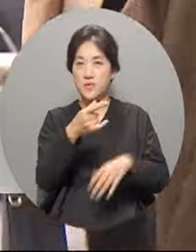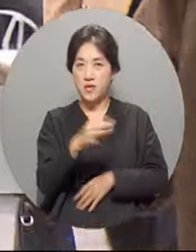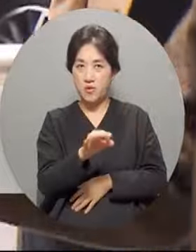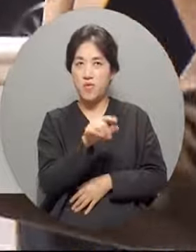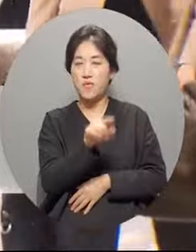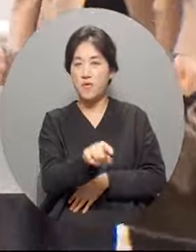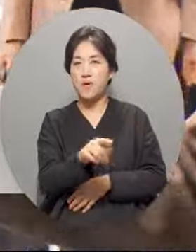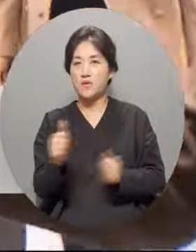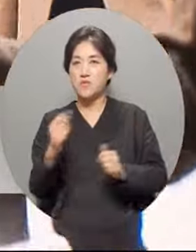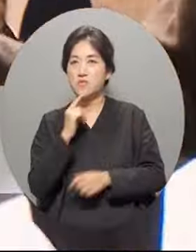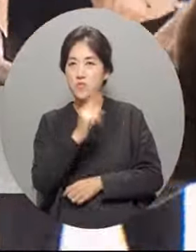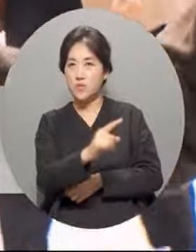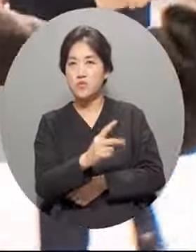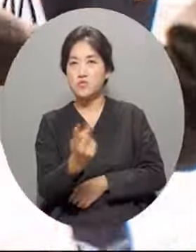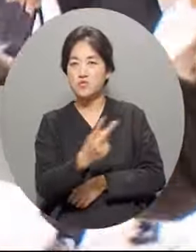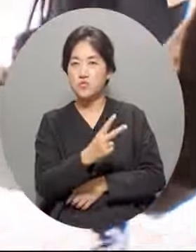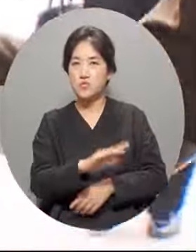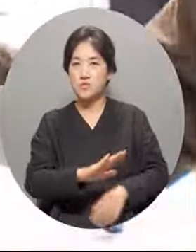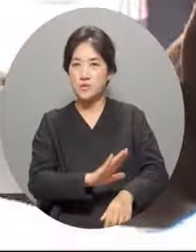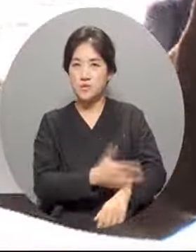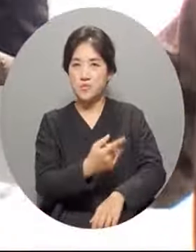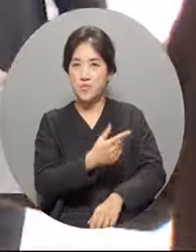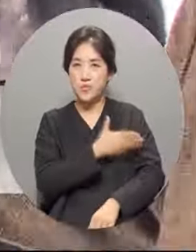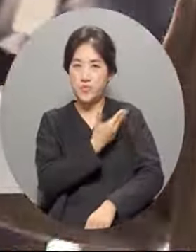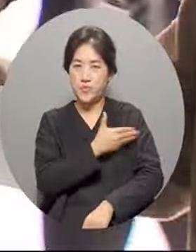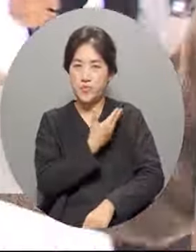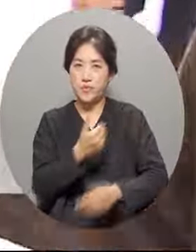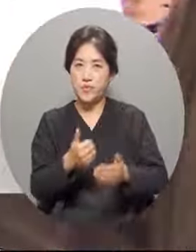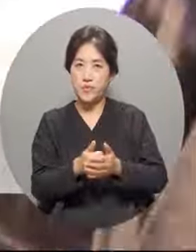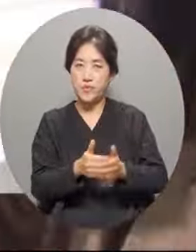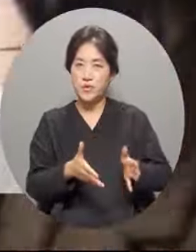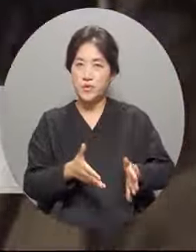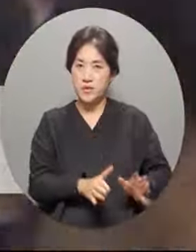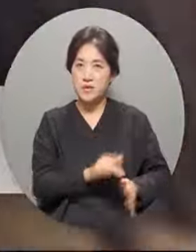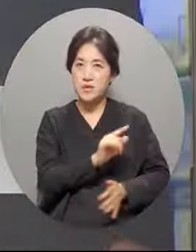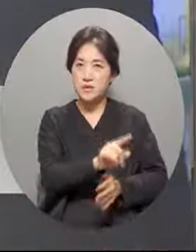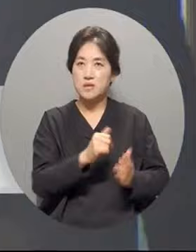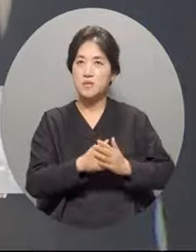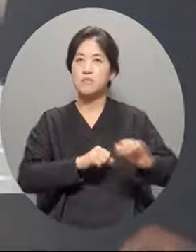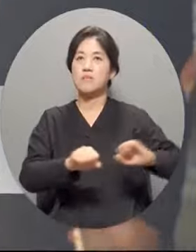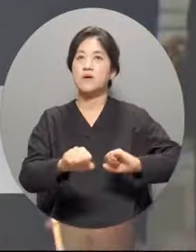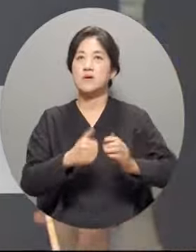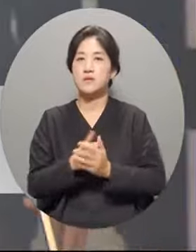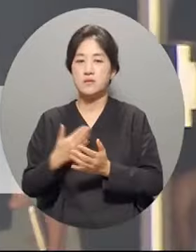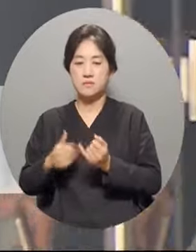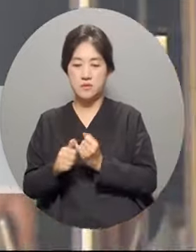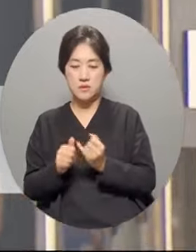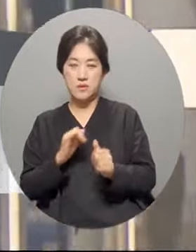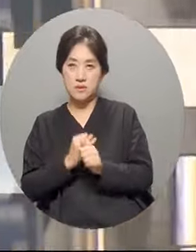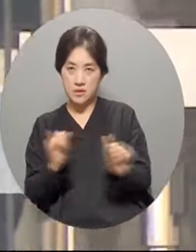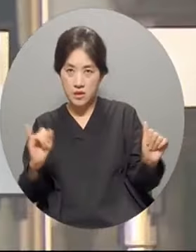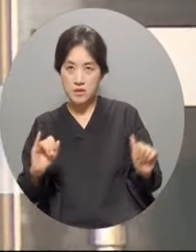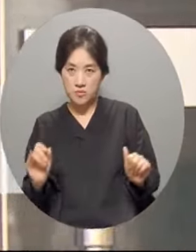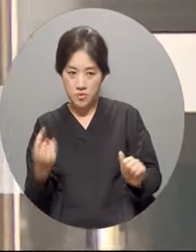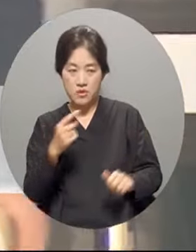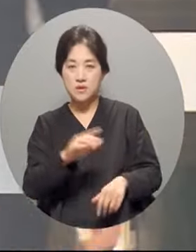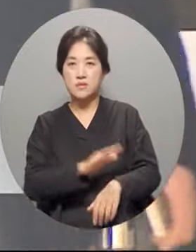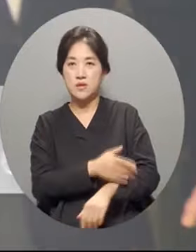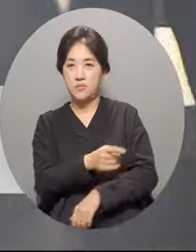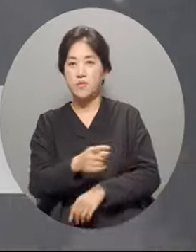소송에서 두 사람의 부정행위 혼내자 출산 공개적 행보로 혼인을 파탄나게 한 점이 인정된다고